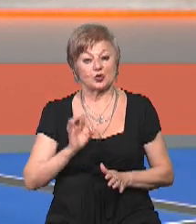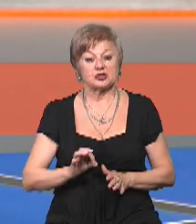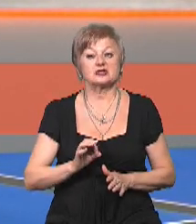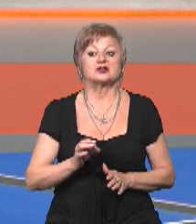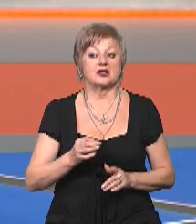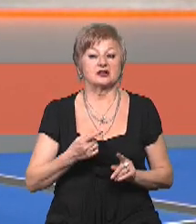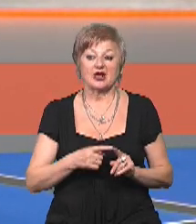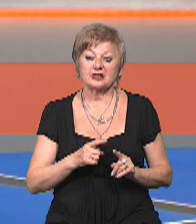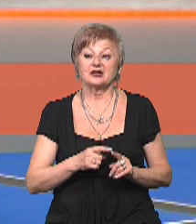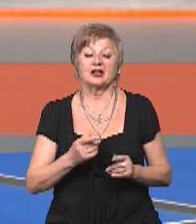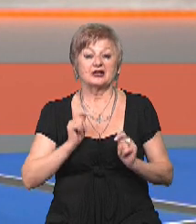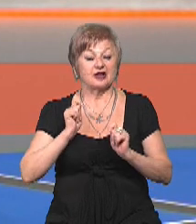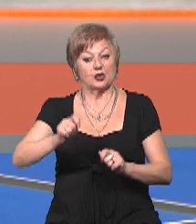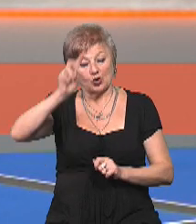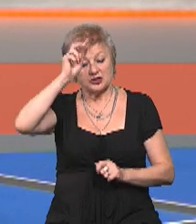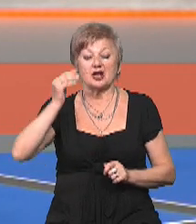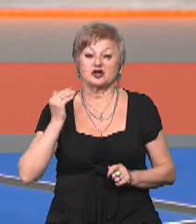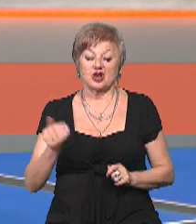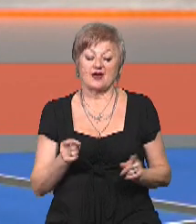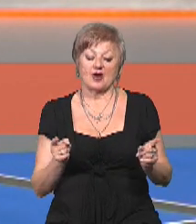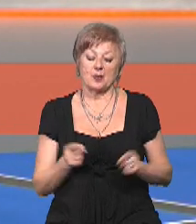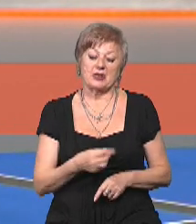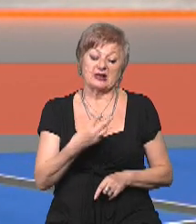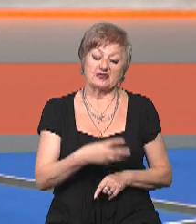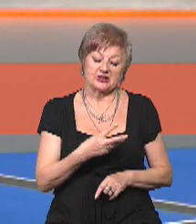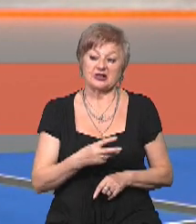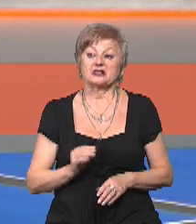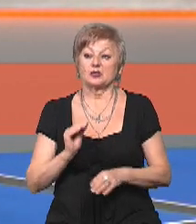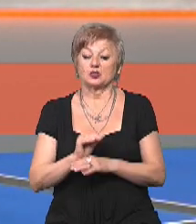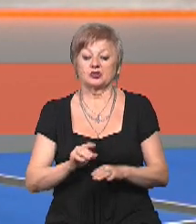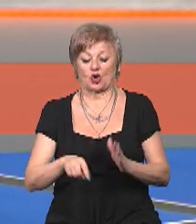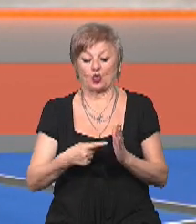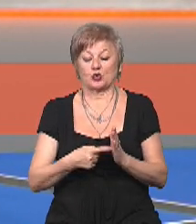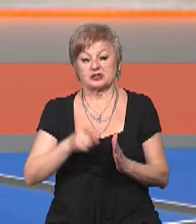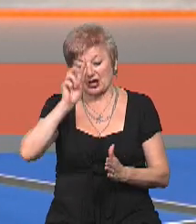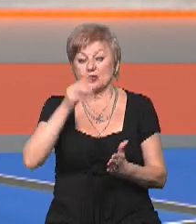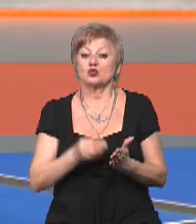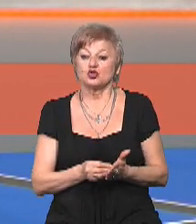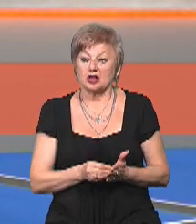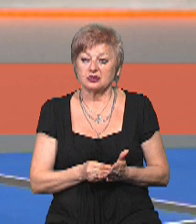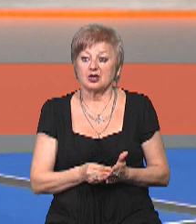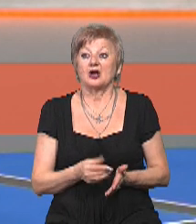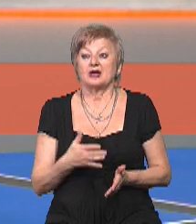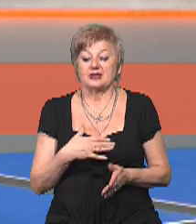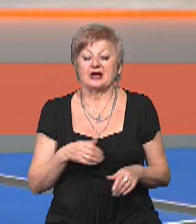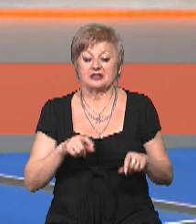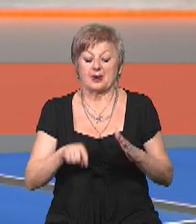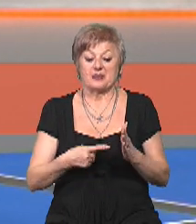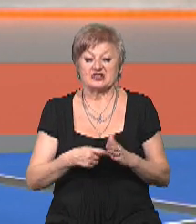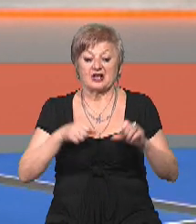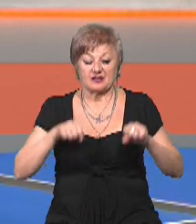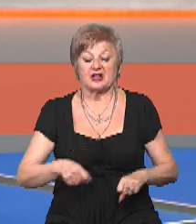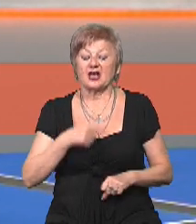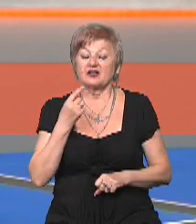обласного значення дає держава, а мінімум 30% додає місцевий бюджет. Наша місцева влада каже, що грошей